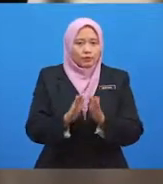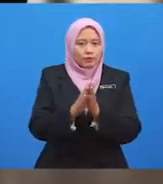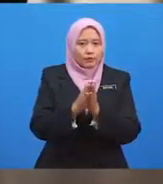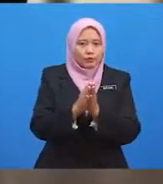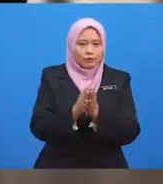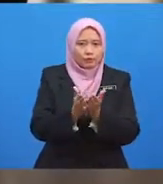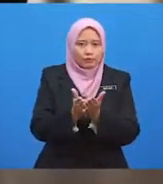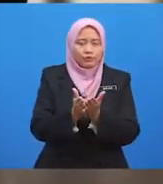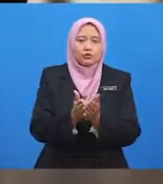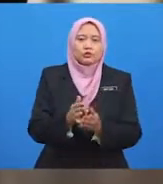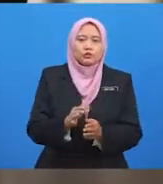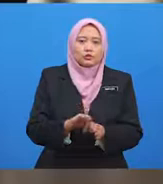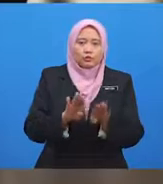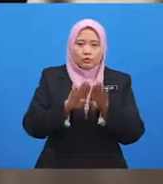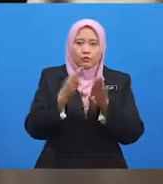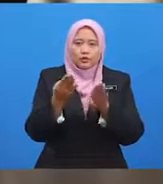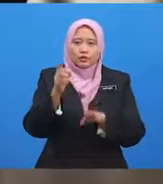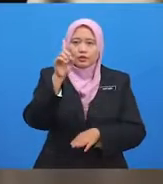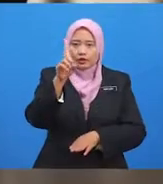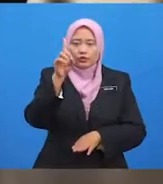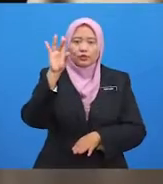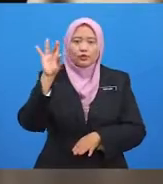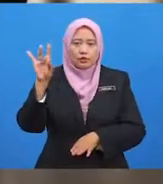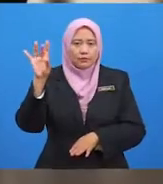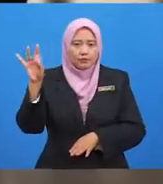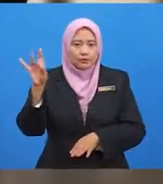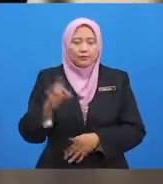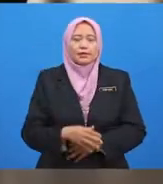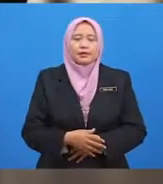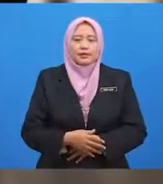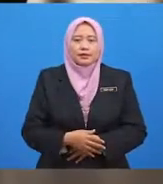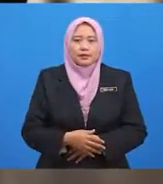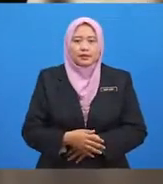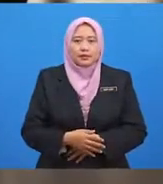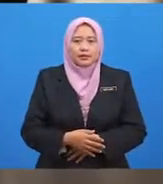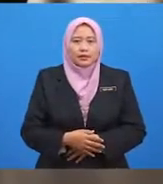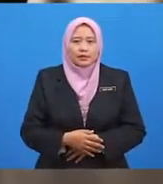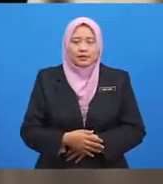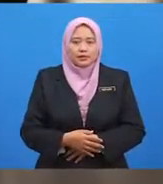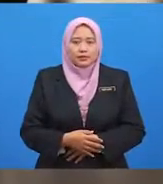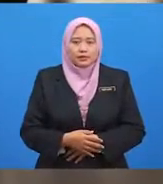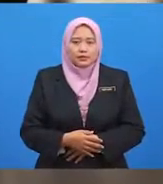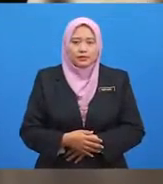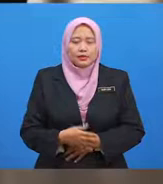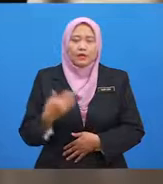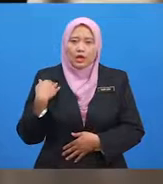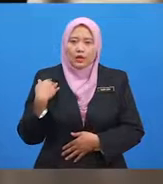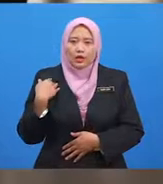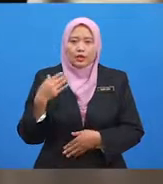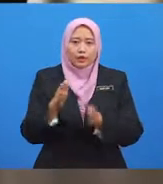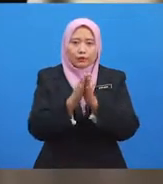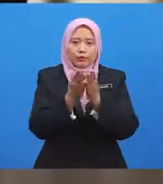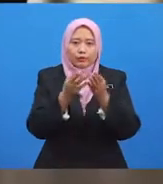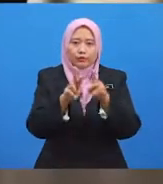berat 188 mereka lebih bagi murid-murid yang mempunyai buku rujukan Sule Si lihat